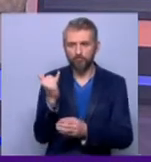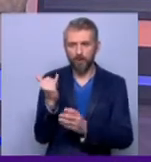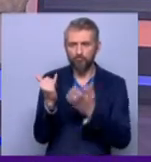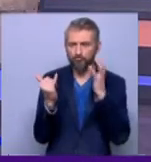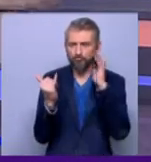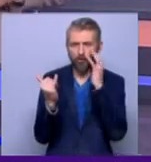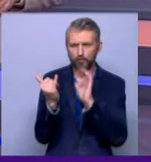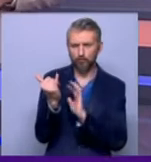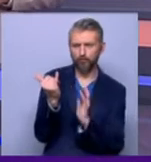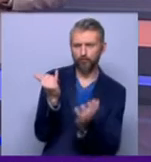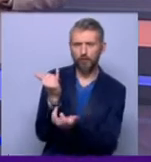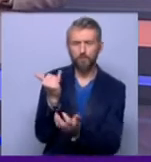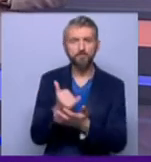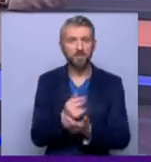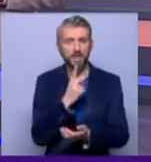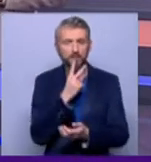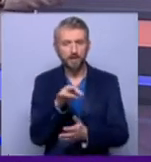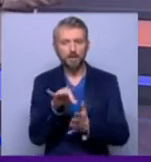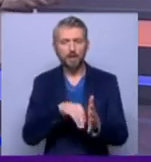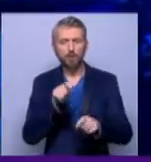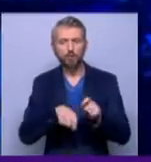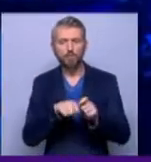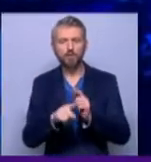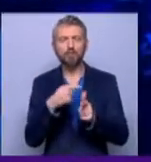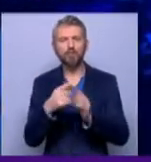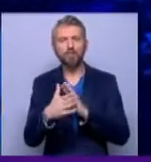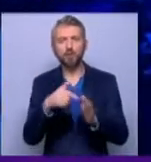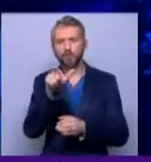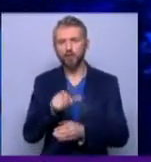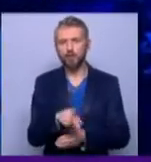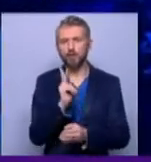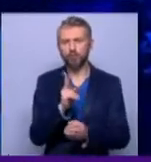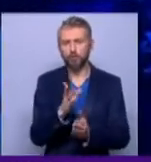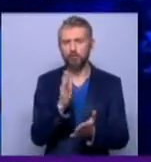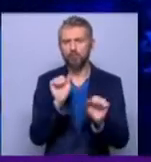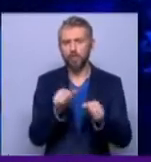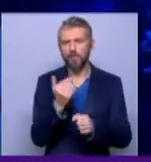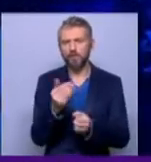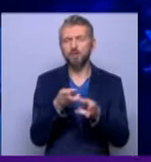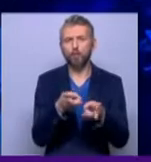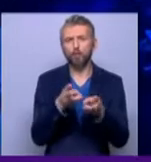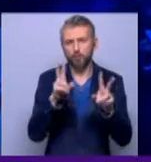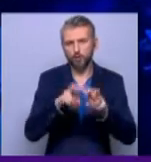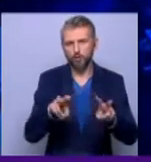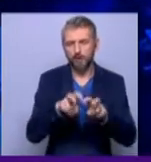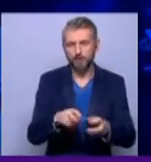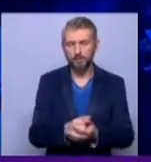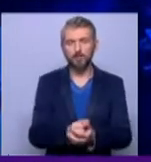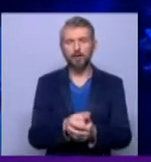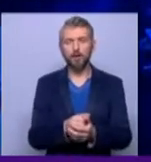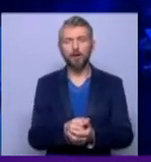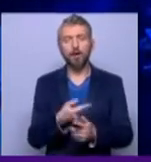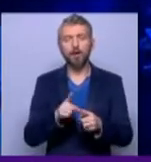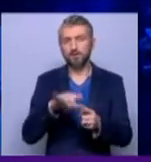газового оборудования. Шановні, одразу, ви чуєте, от зразу перевірте, чи ви викличте людину, яка з котлом може з вашим там поговорити і подивитися, чи є нагар.